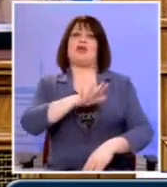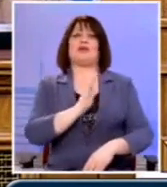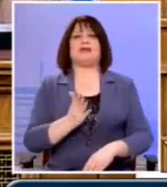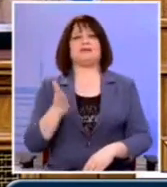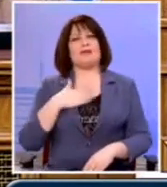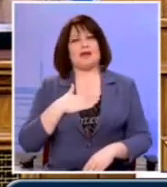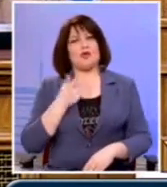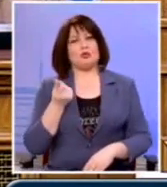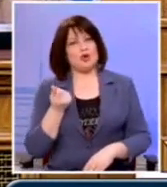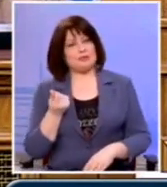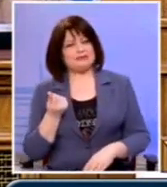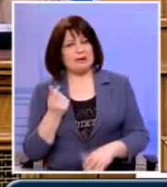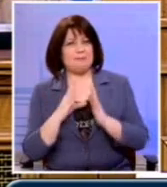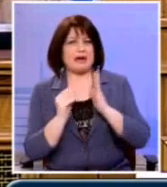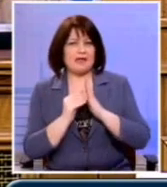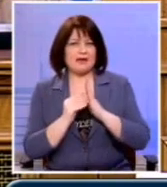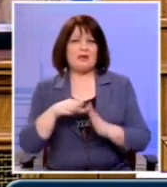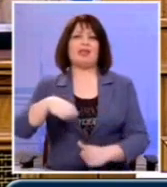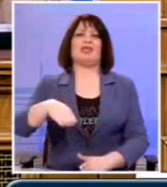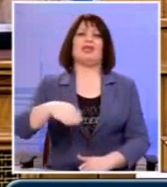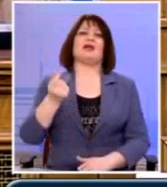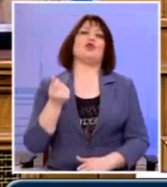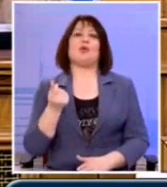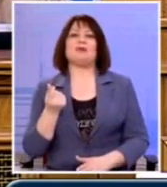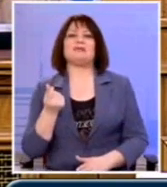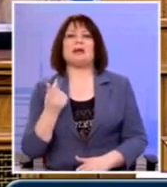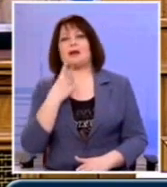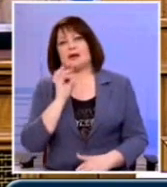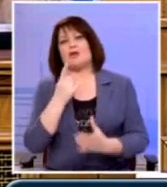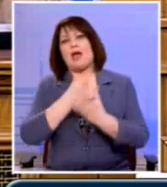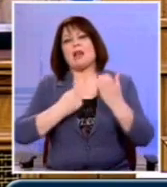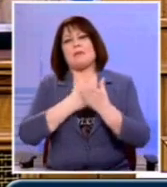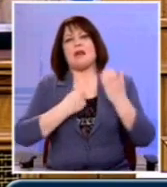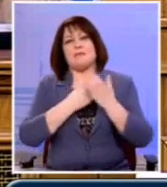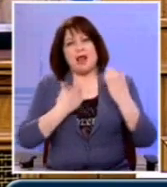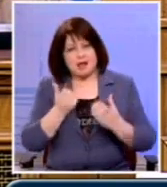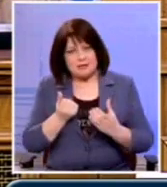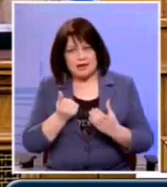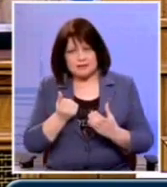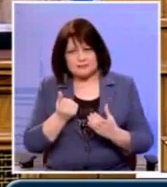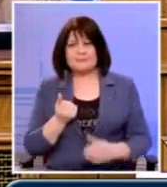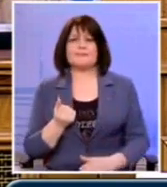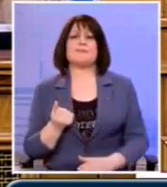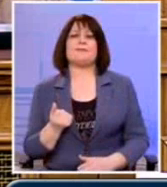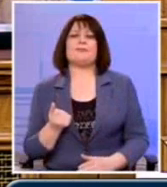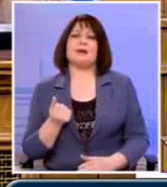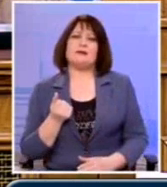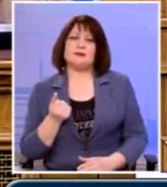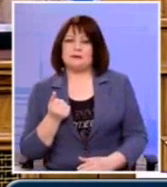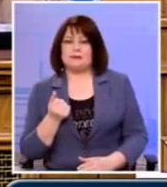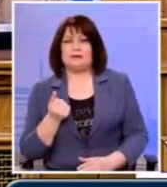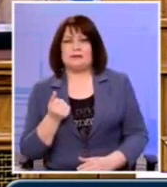νόμισμα, η υποτίμησή του, λόγω των ελλείμματων, του ελλείμματου που έχει σε σχέση με τους πλεονασματικούς, αποτελεί, αν θέλετε,